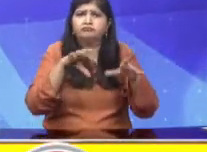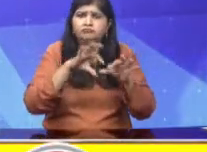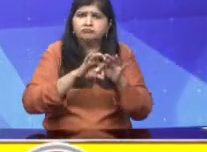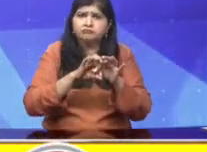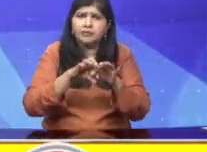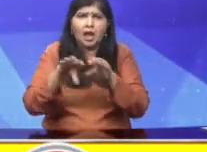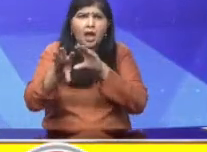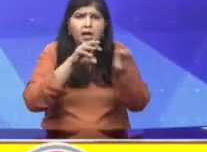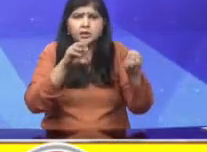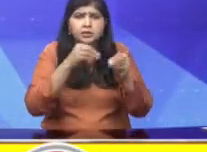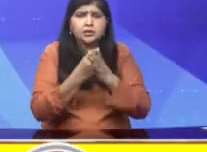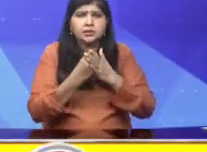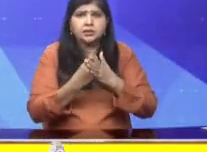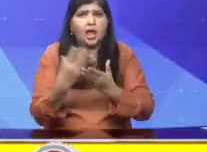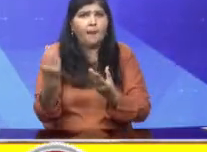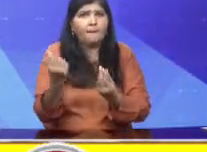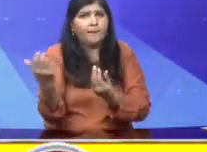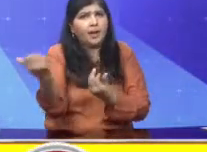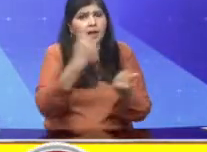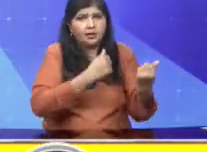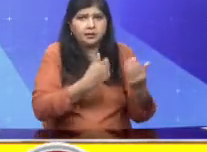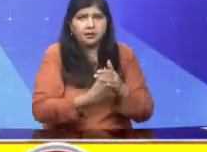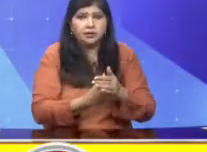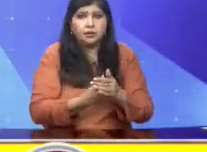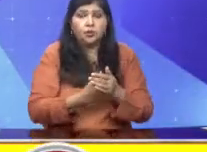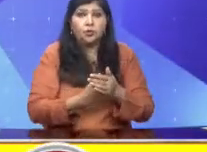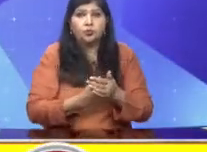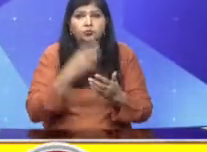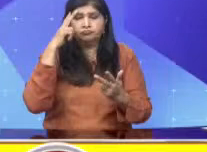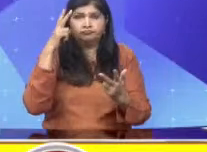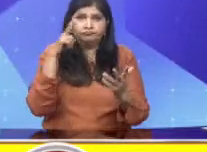से बेदर डेटा खरीते हैं उसका